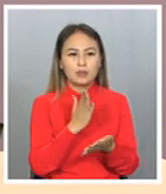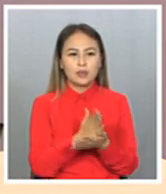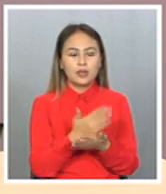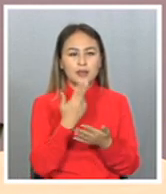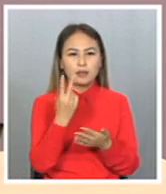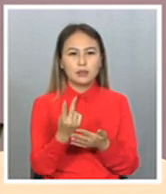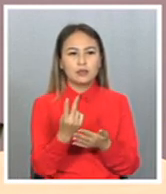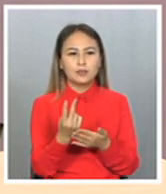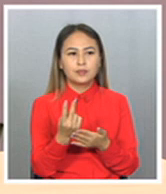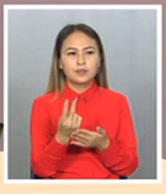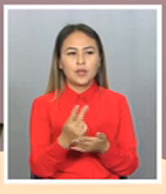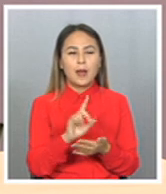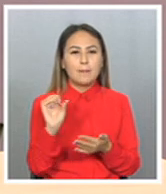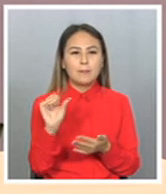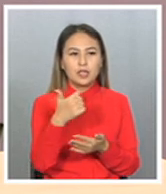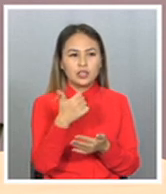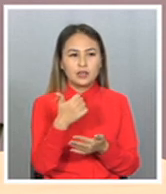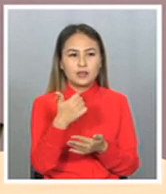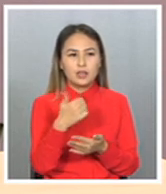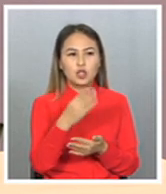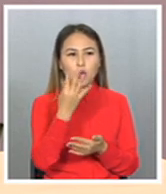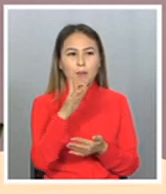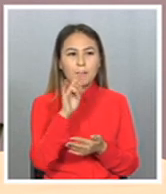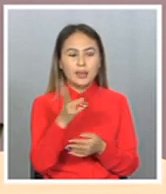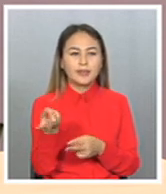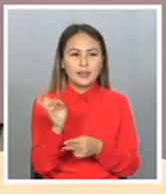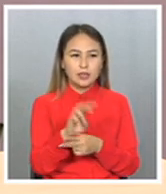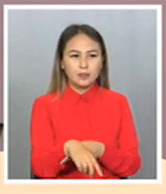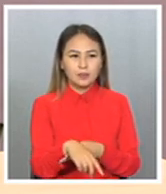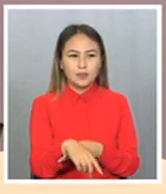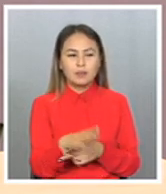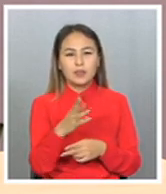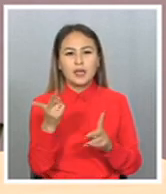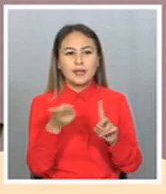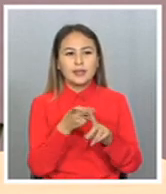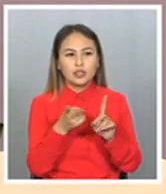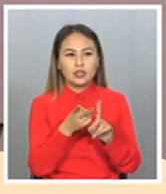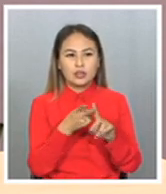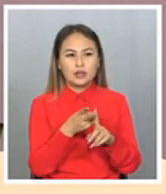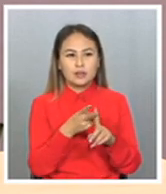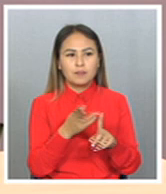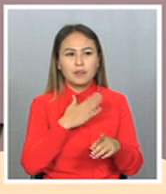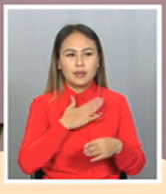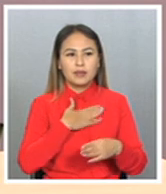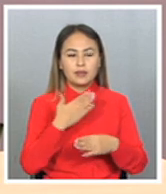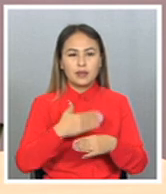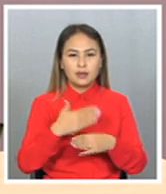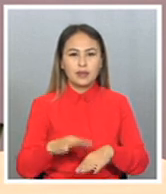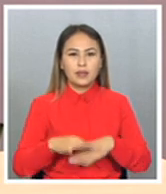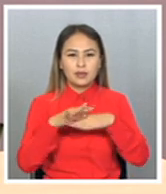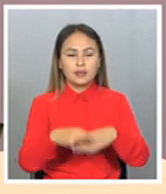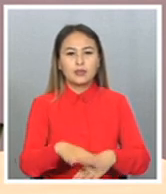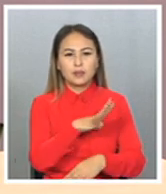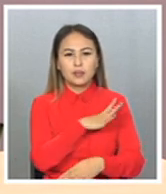Екі. Біріншісі, Шолпан келіп, екіншісі, мені